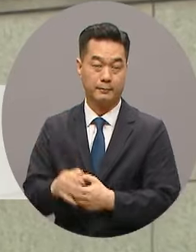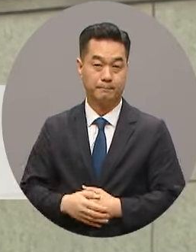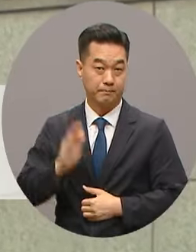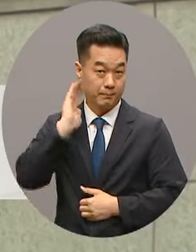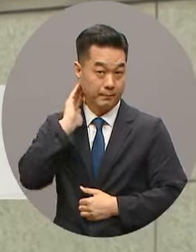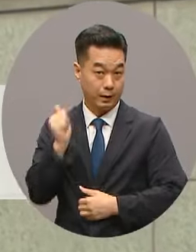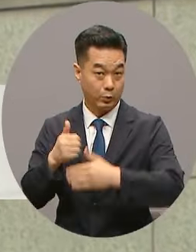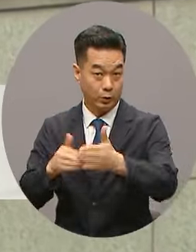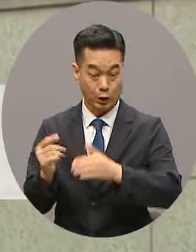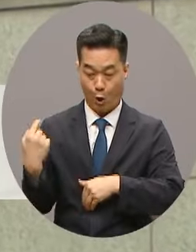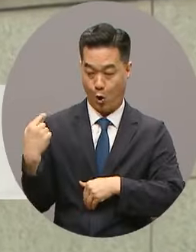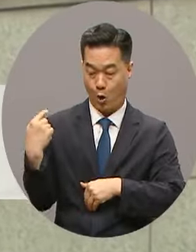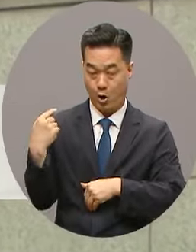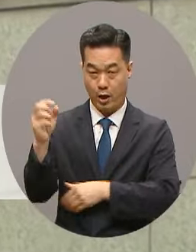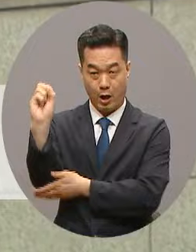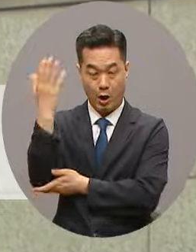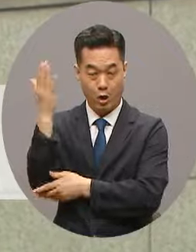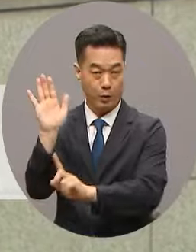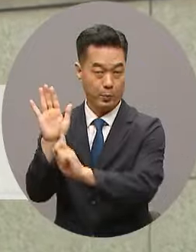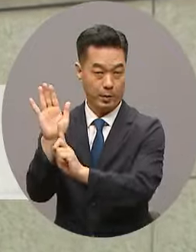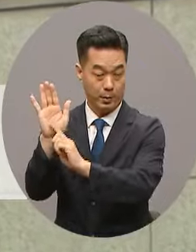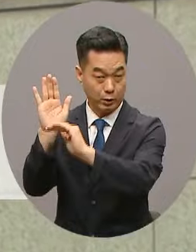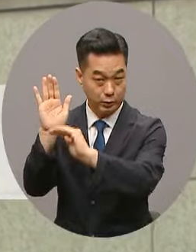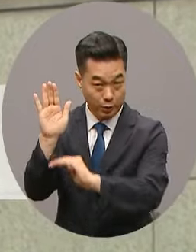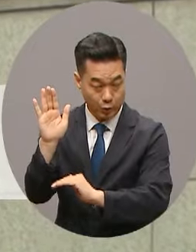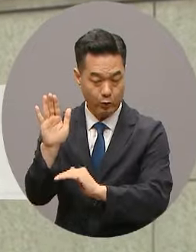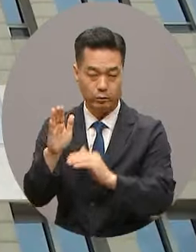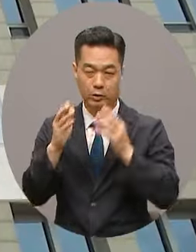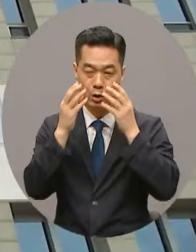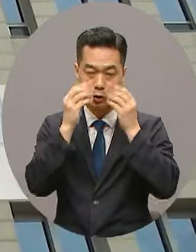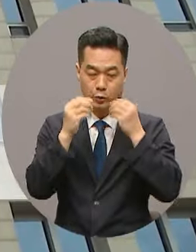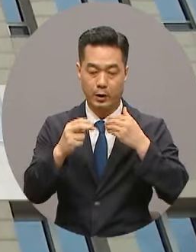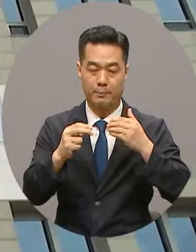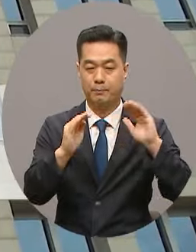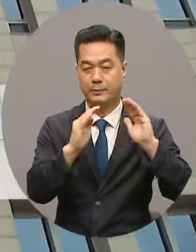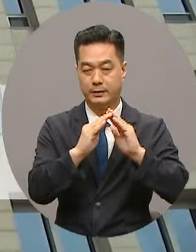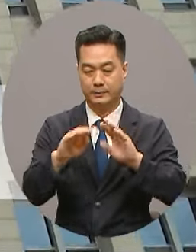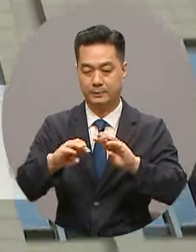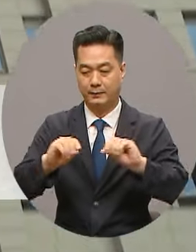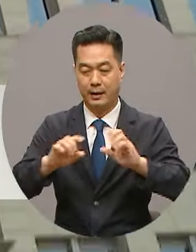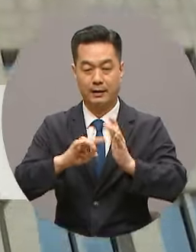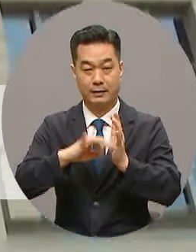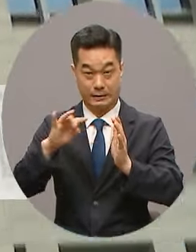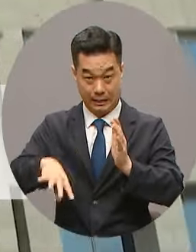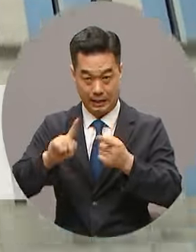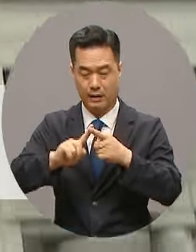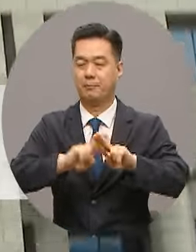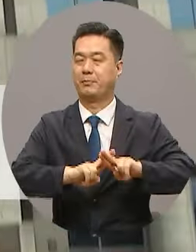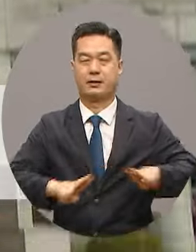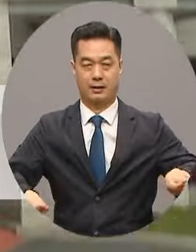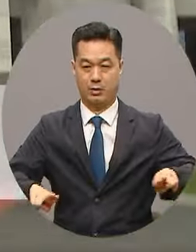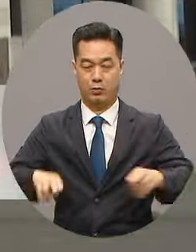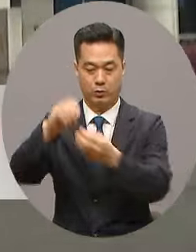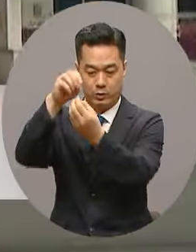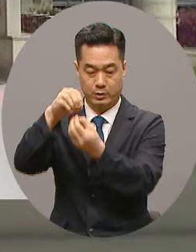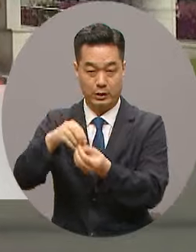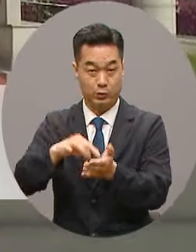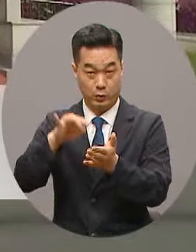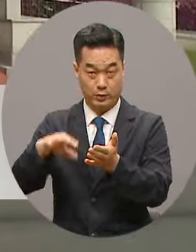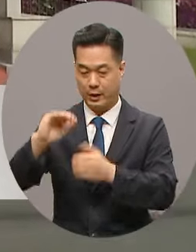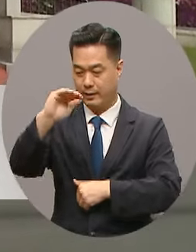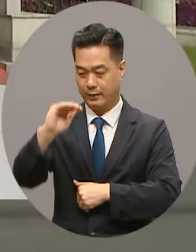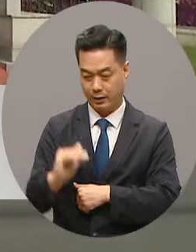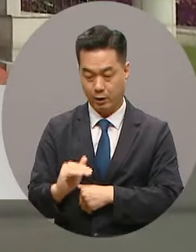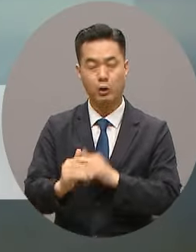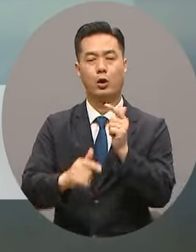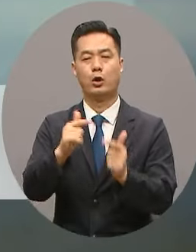대통령실은 어제 언론 공지를 통해 종부세를 사실상 폐지하고 상속세 최고 세율을 인하하는 것은 여러